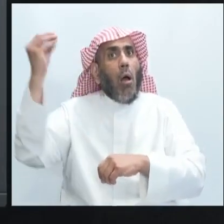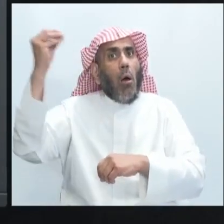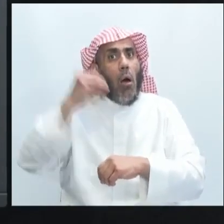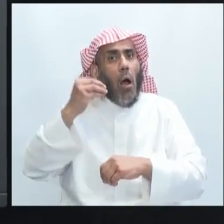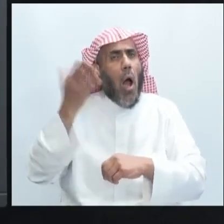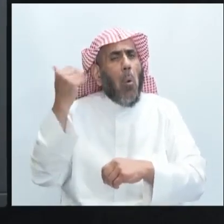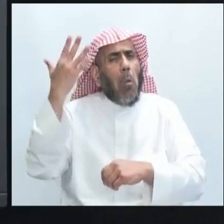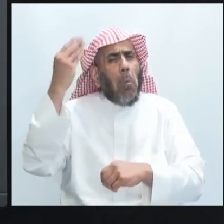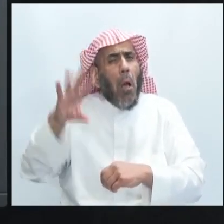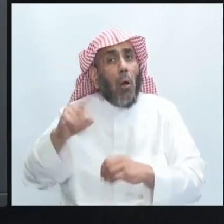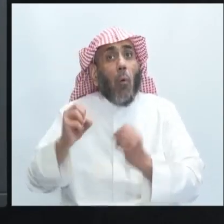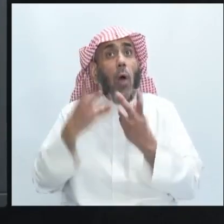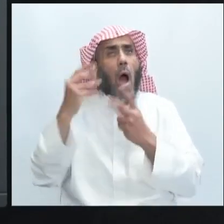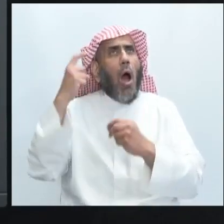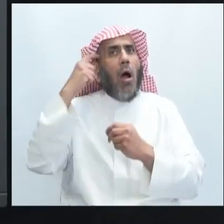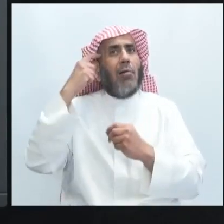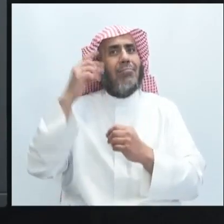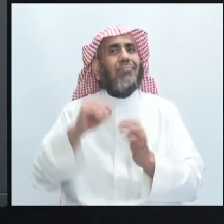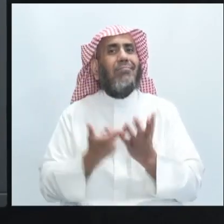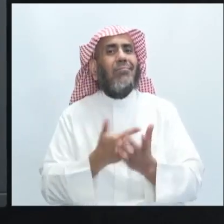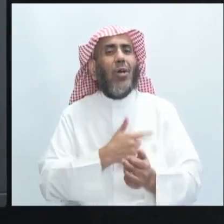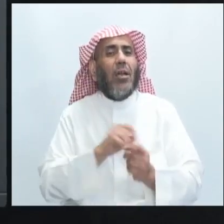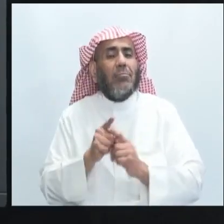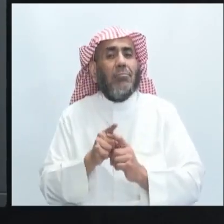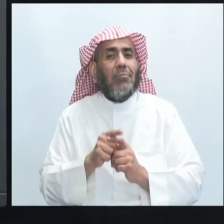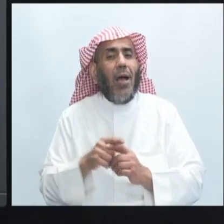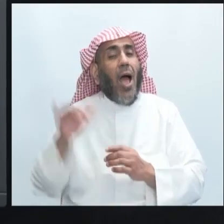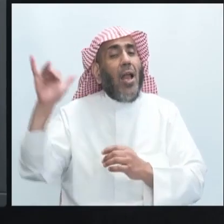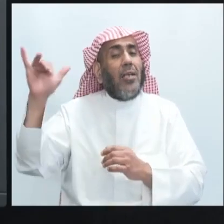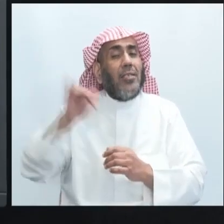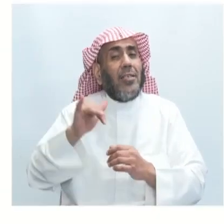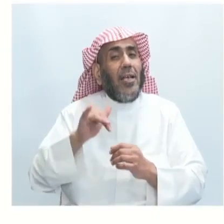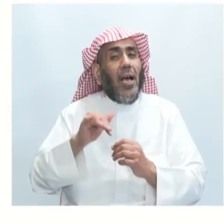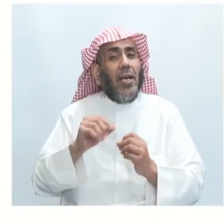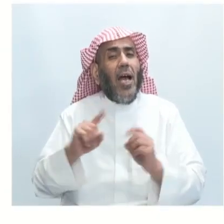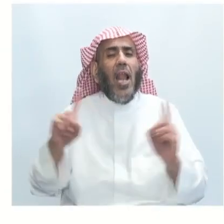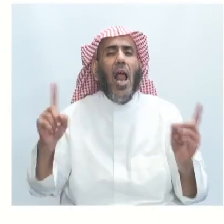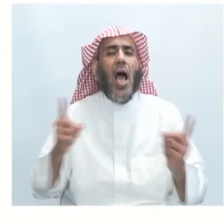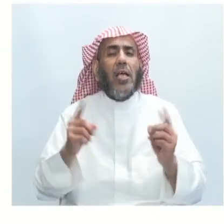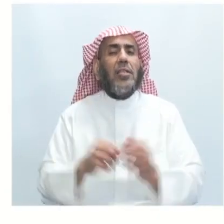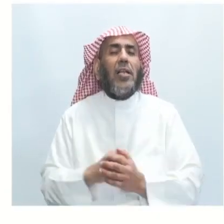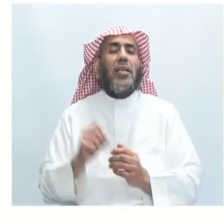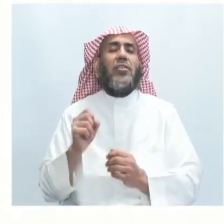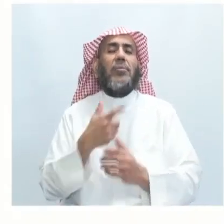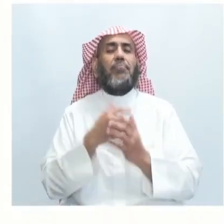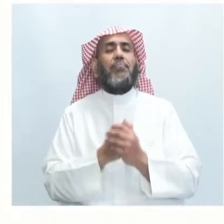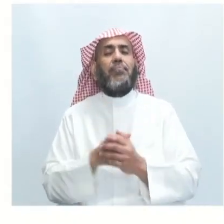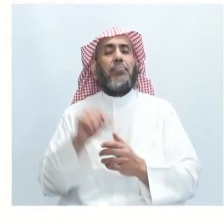بصوره مفاجئه وهو ما يطلق عليه الاسترجاع التلقائي